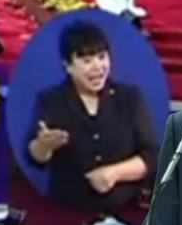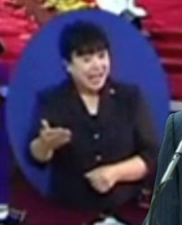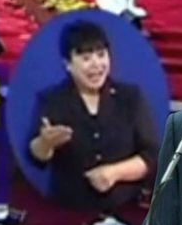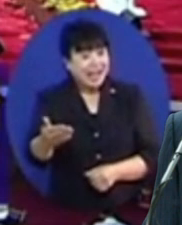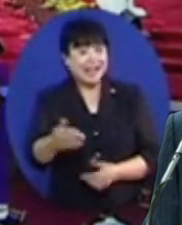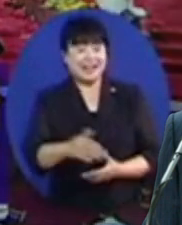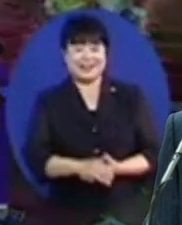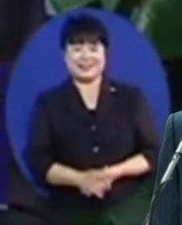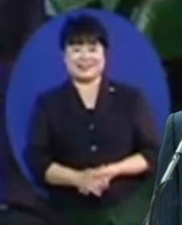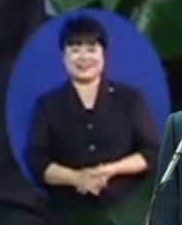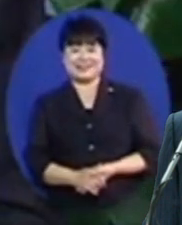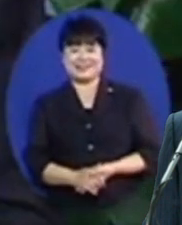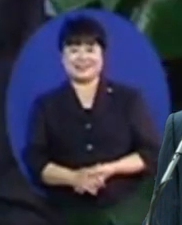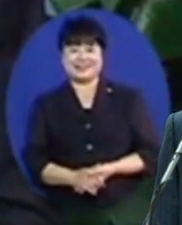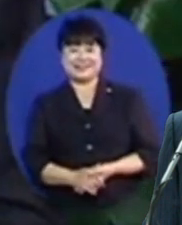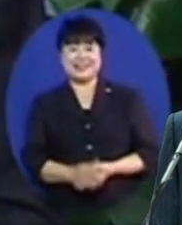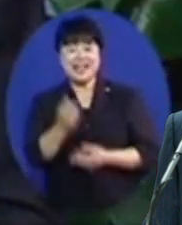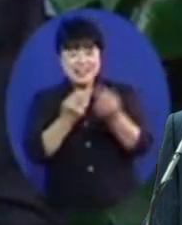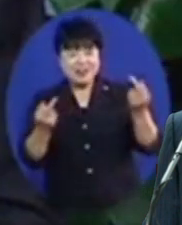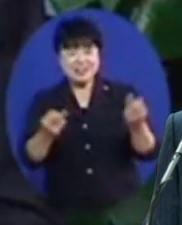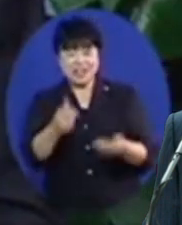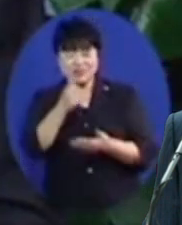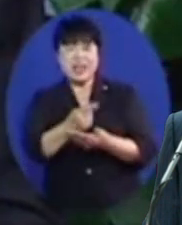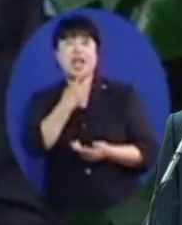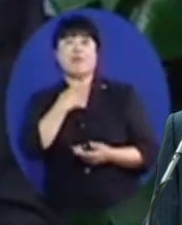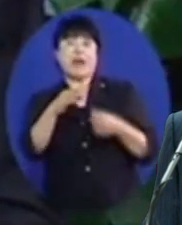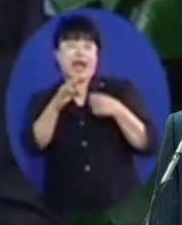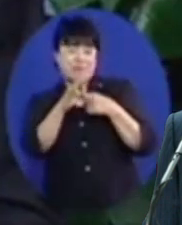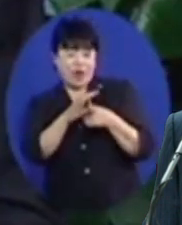마음 먹었습니다. 형제가 내게 죄를 지으면